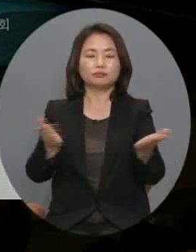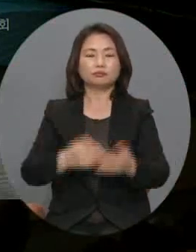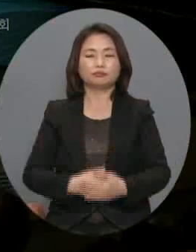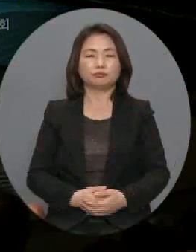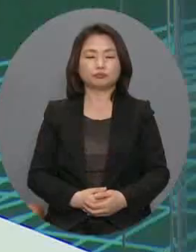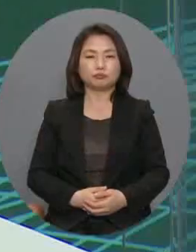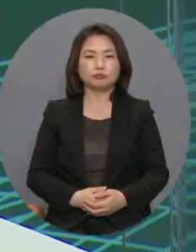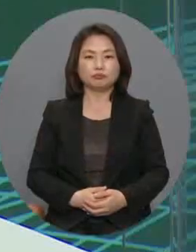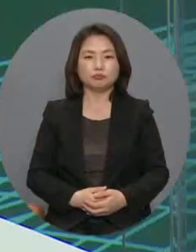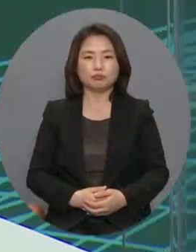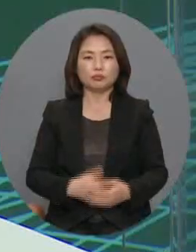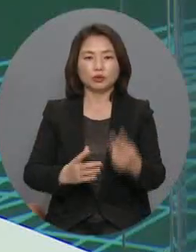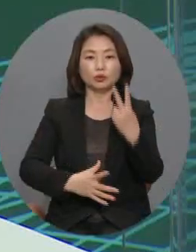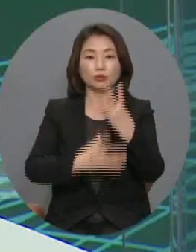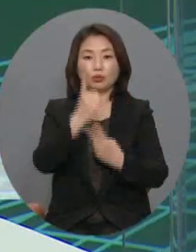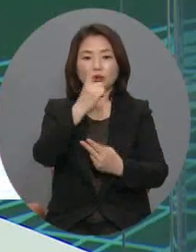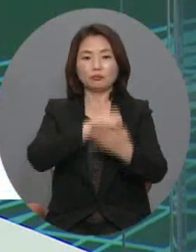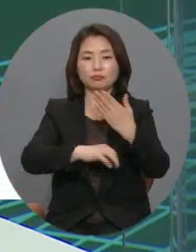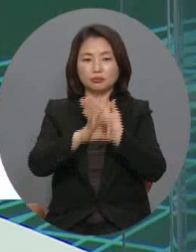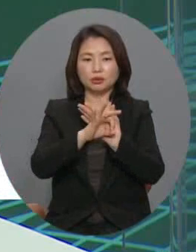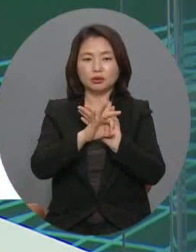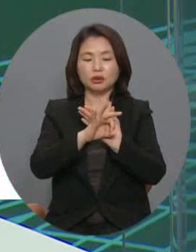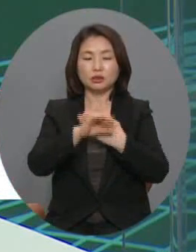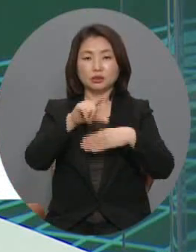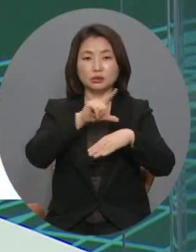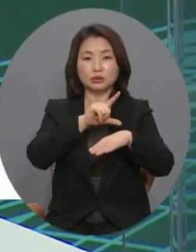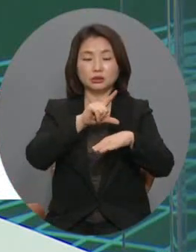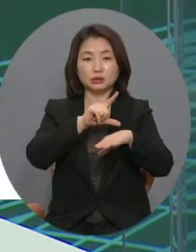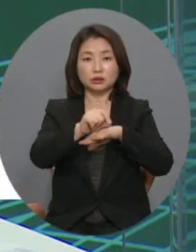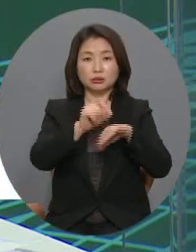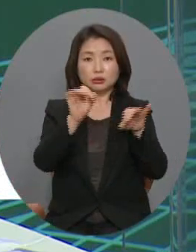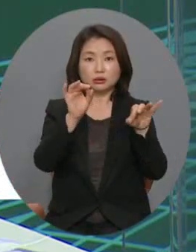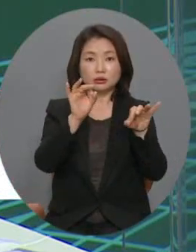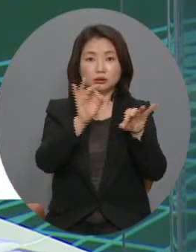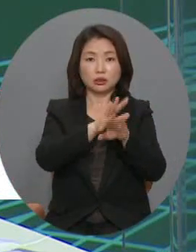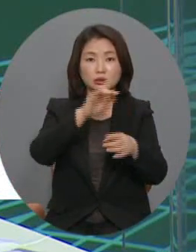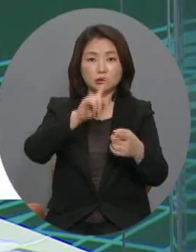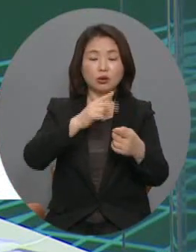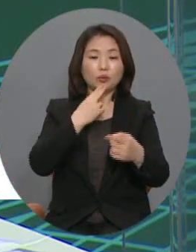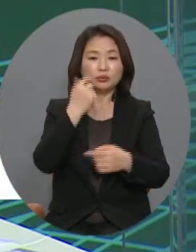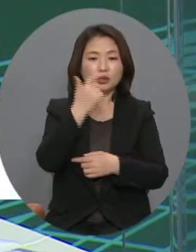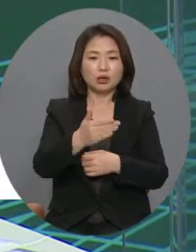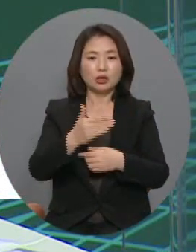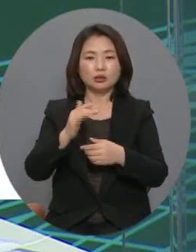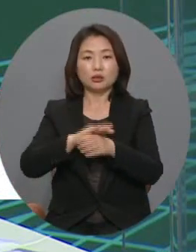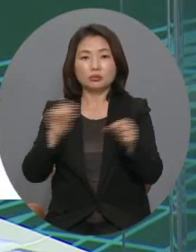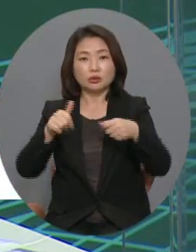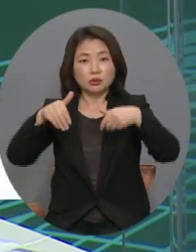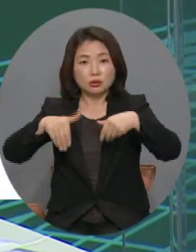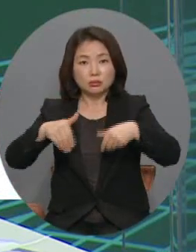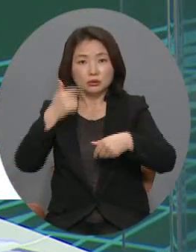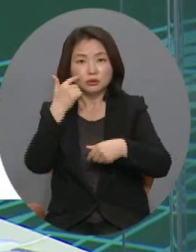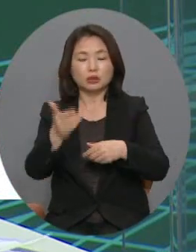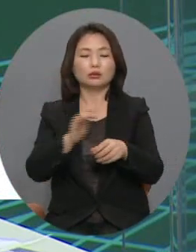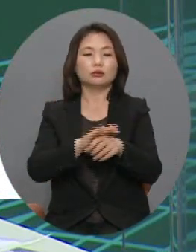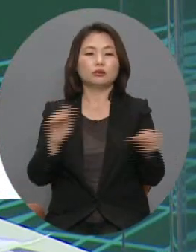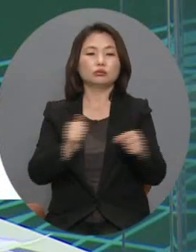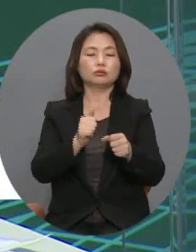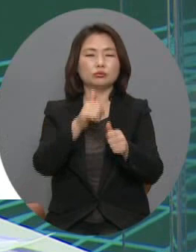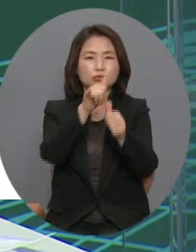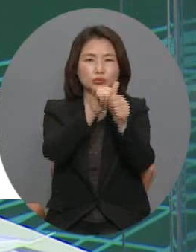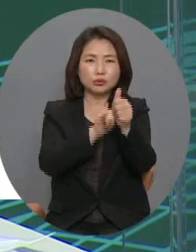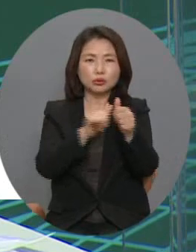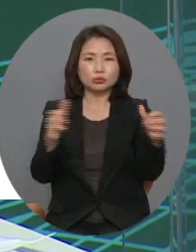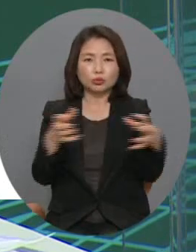않았습니다. 통합하면은 지방 소멸이 없어집니까? 경북은 뭐 핫바지입니까 지금? 대구 위에서